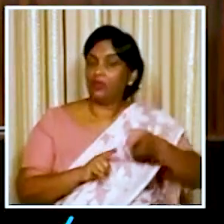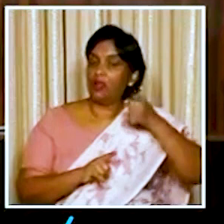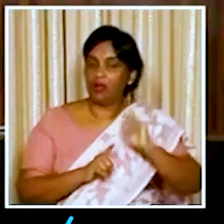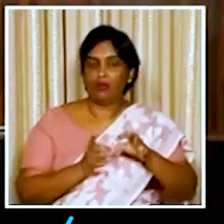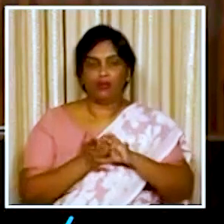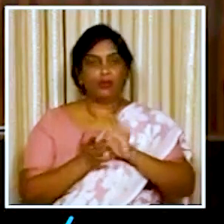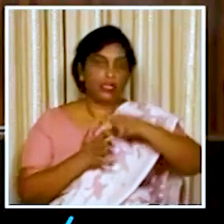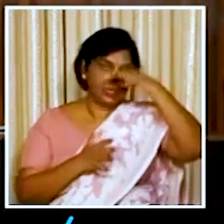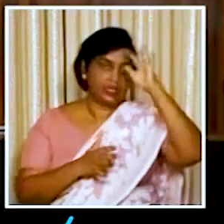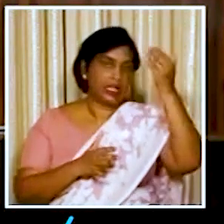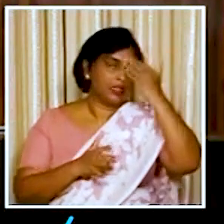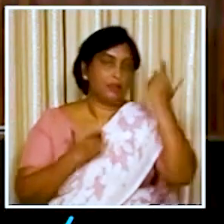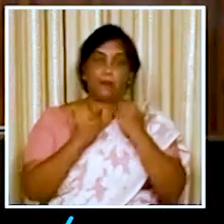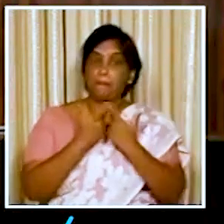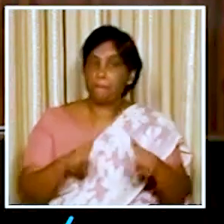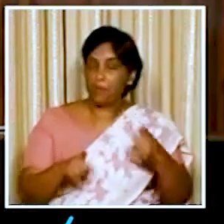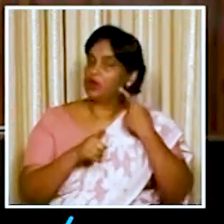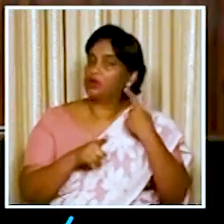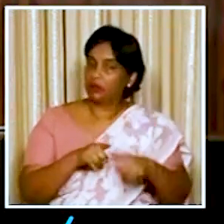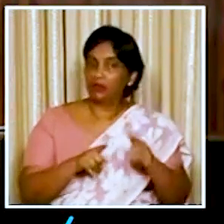ඇතිව සිංහල සහ ඉංග්‍රීසි භාෂාවලින් පමණක්